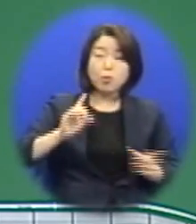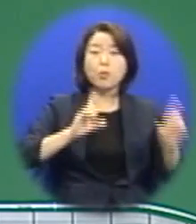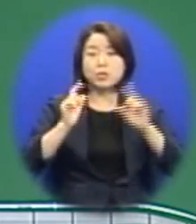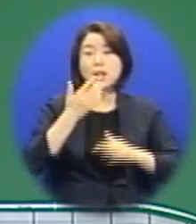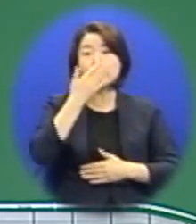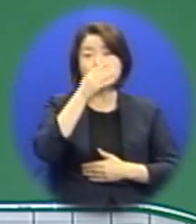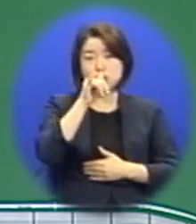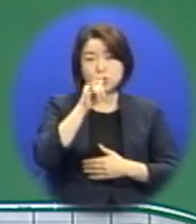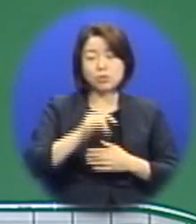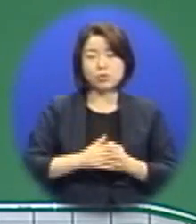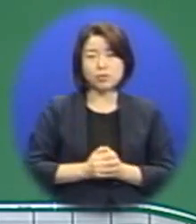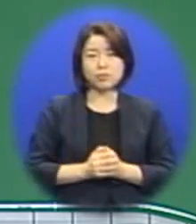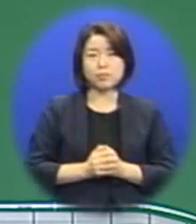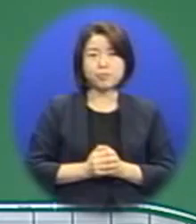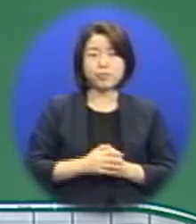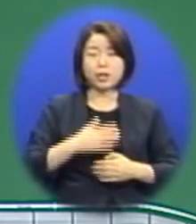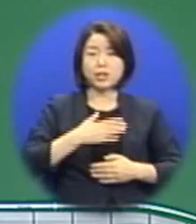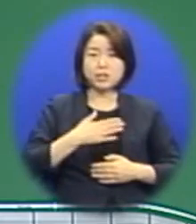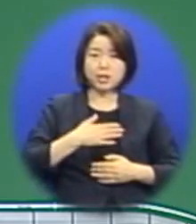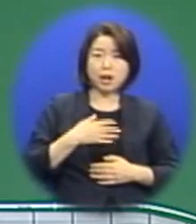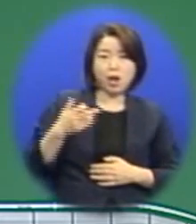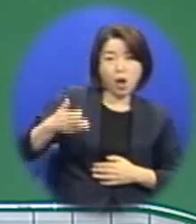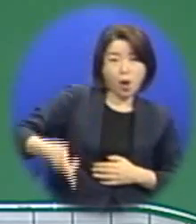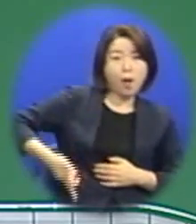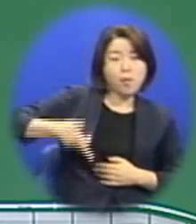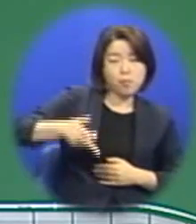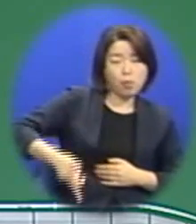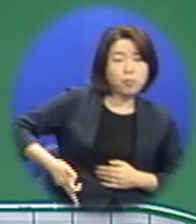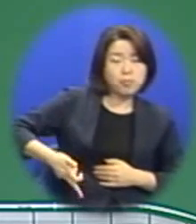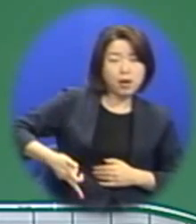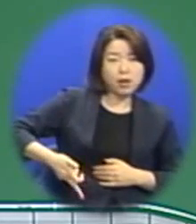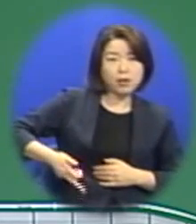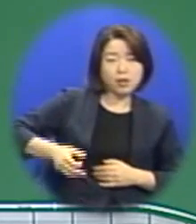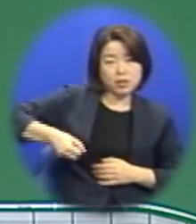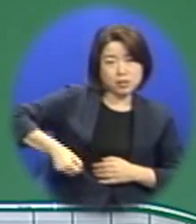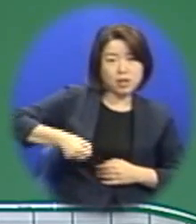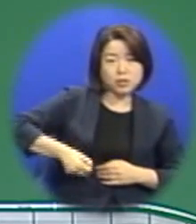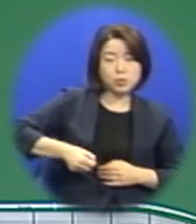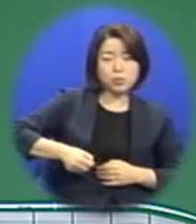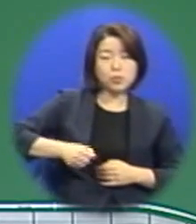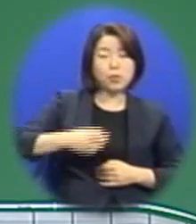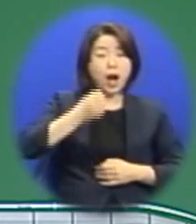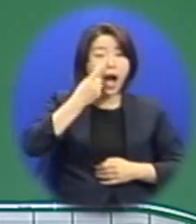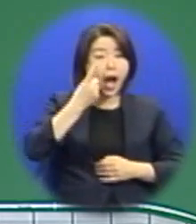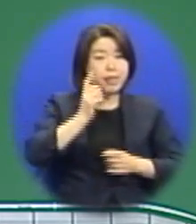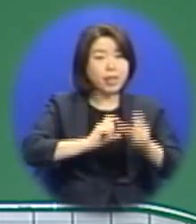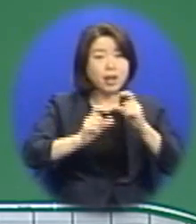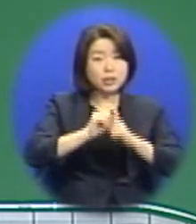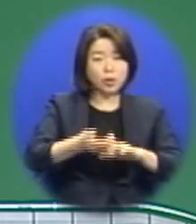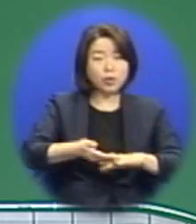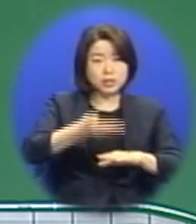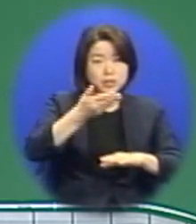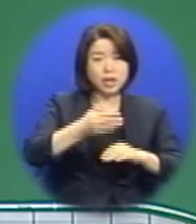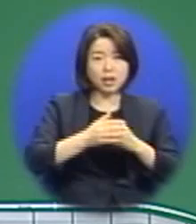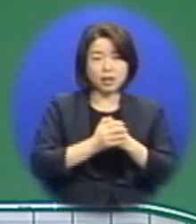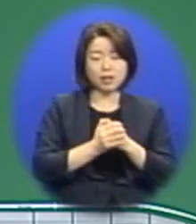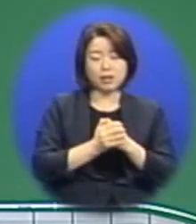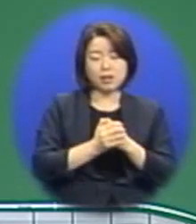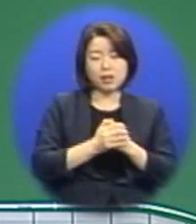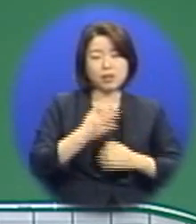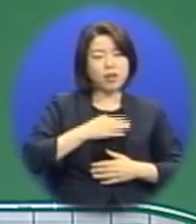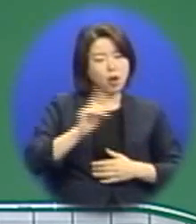있잖아요. 제가 목발을 짚고 한 달 또 넘게 내가 어느 교회 가서 섬길 수